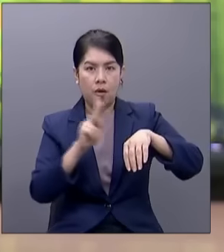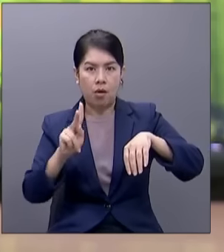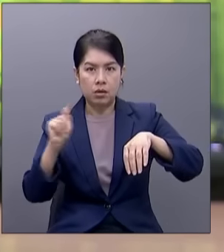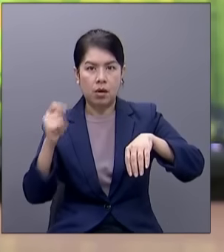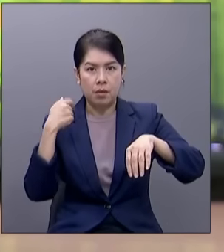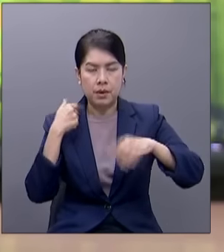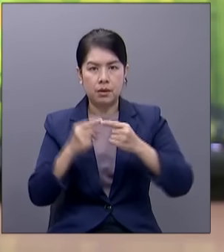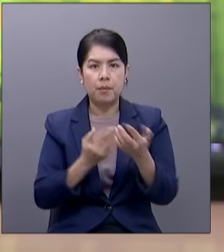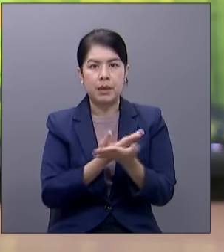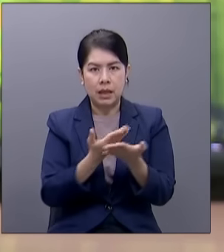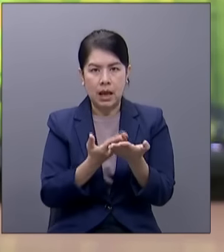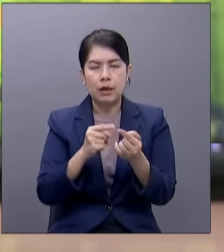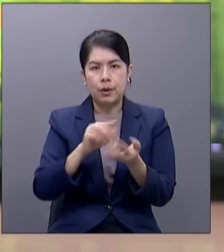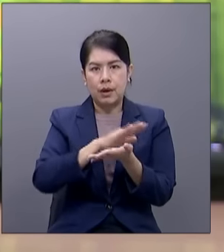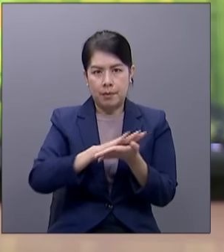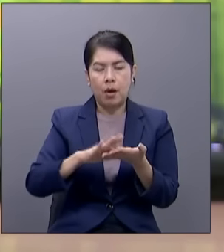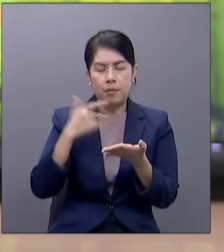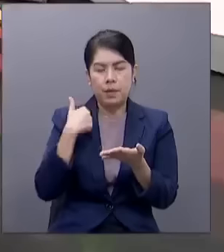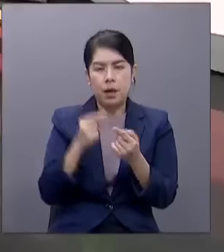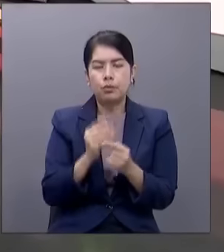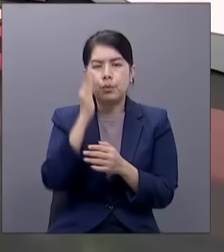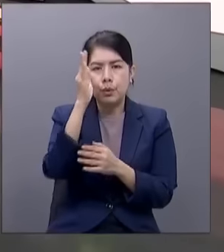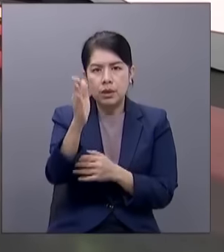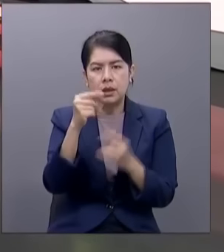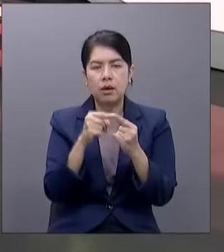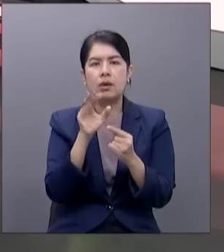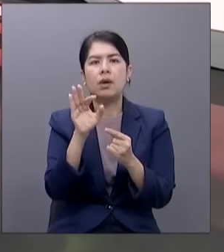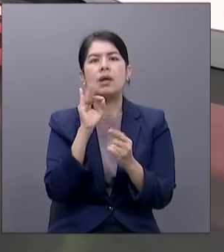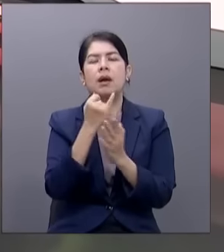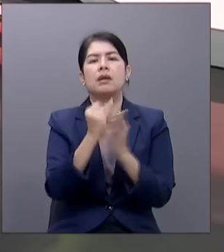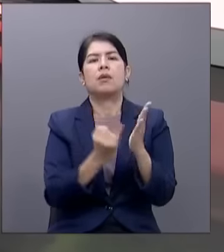ายในวันนี้ก่อนที่จะถึงการเลือกระดับจังหวัดในวันพรุ่งนี้ค่ะ ขอบคุณคุณยานีครับ